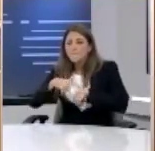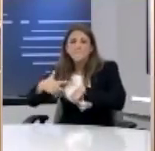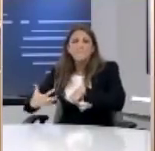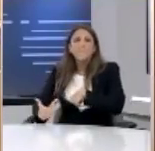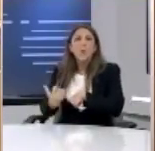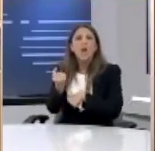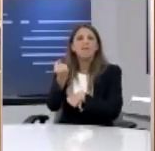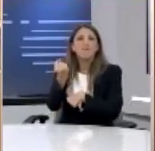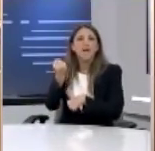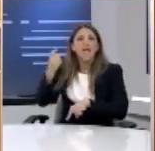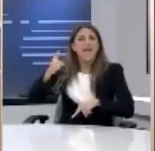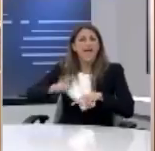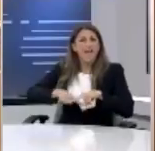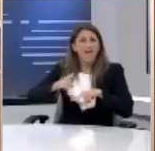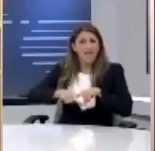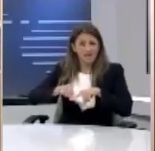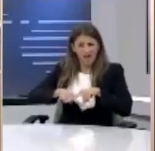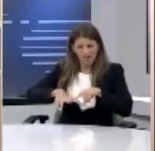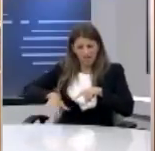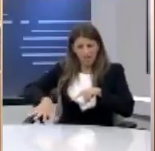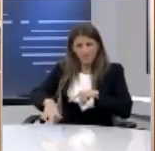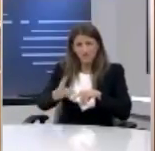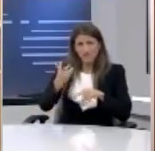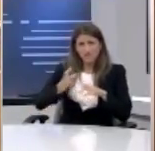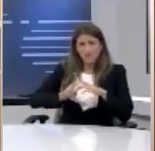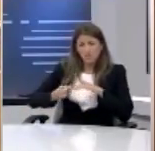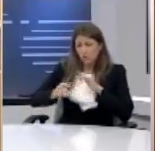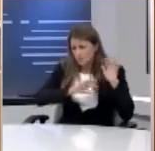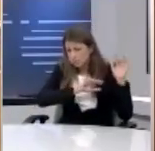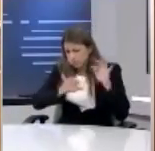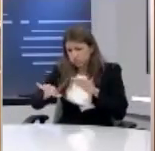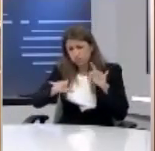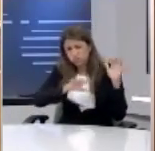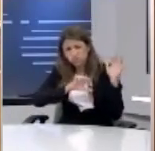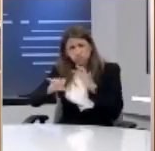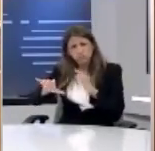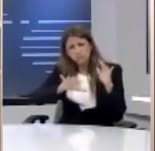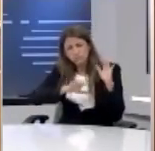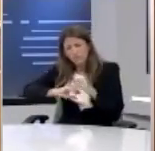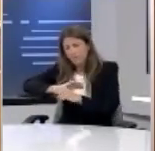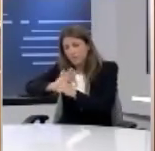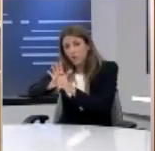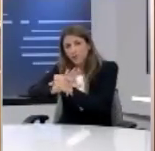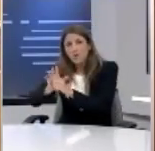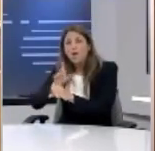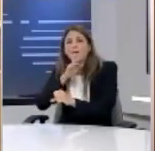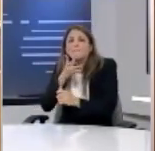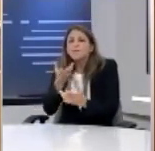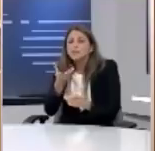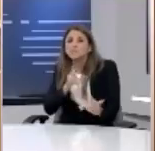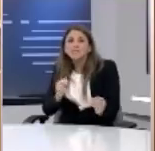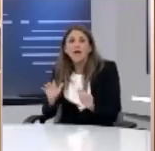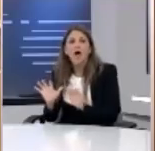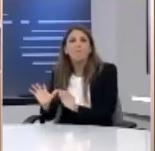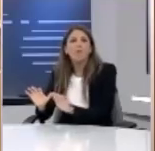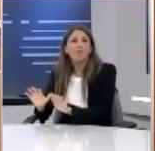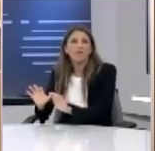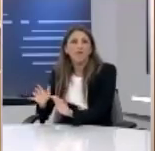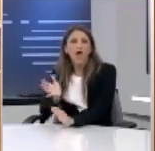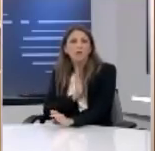σύνορα αποθήκη ανθρώπινων ψυχών. Και είμαστε με τη συνείδησή μας ήσυχοι γιατί παρά τις